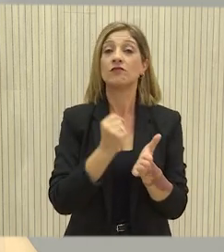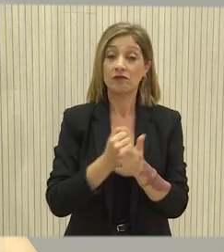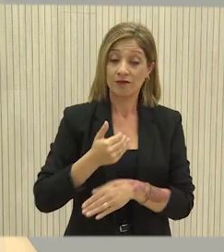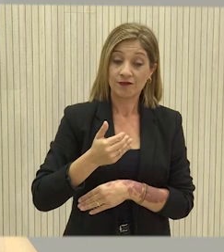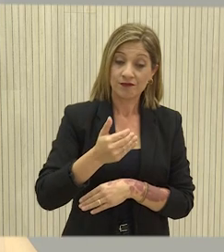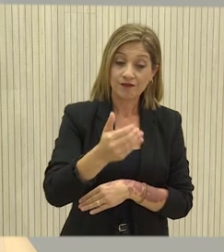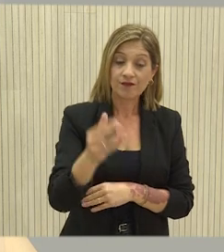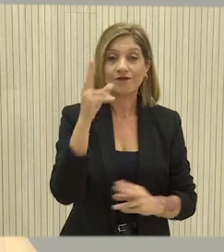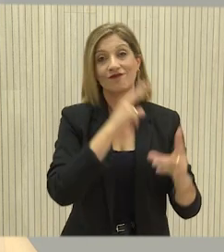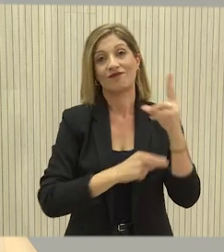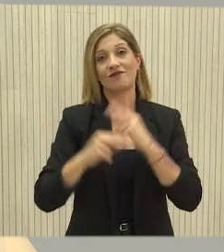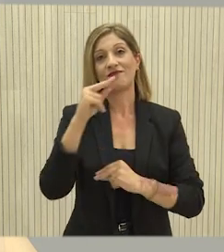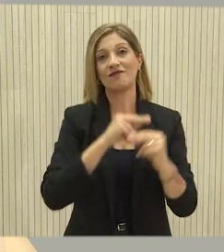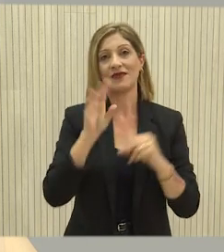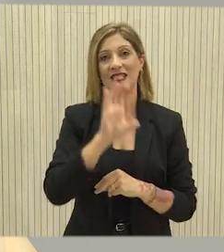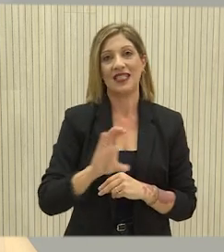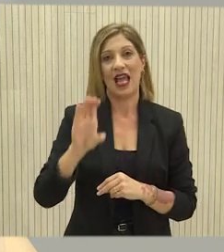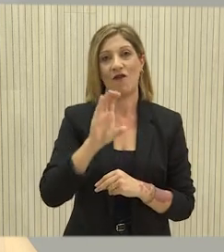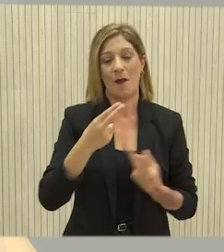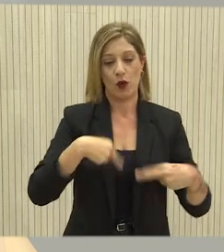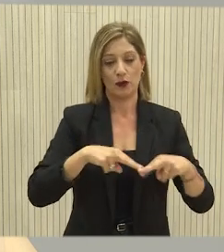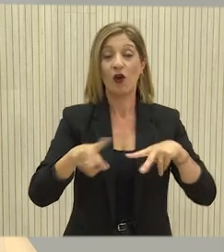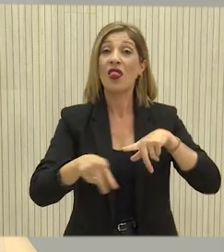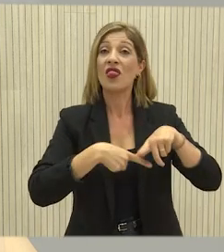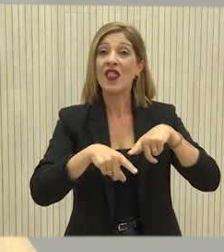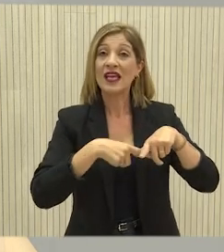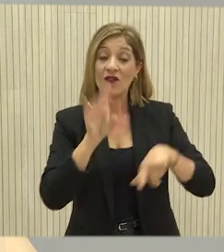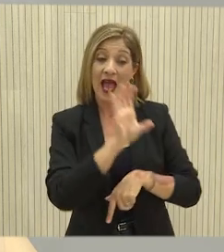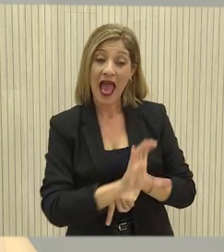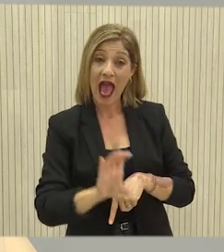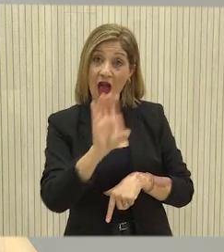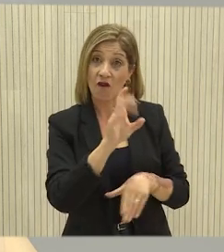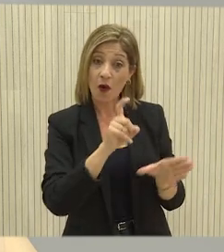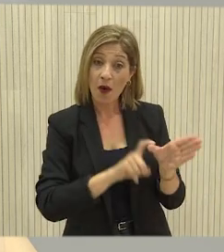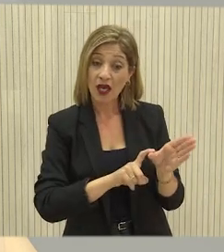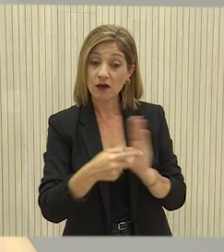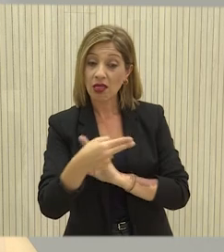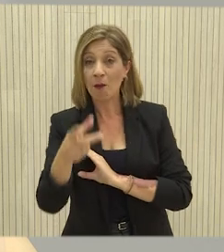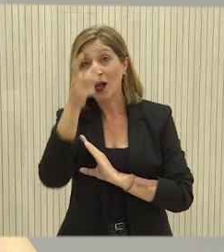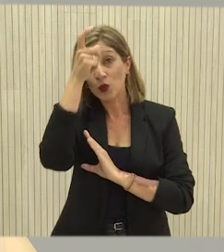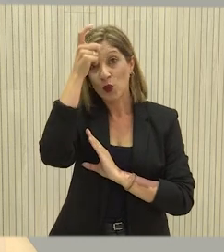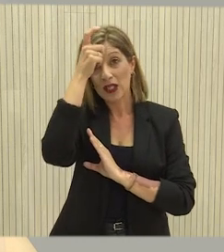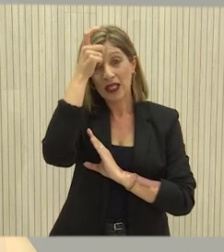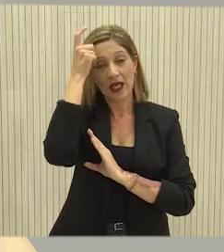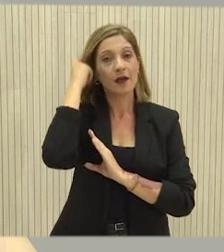ώψη και τη συζήτηση στο Ευρωπαϊκό Συμβούλιο Δεκεμβρίου για τις σχέσεις Ευρωπαϊκής Ένωσης-Τουρκίας.